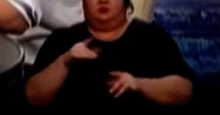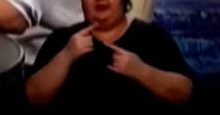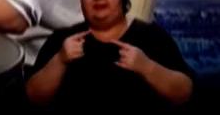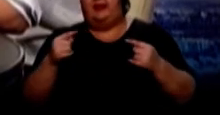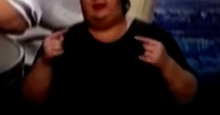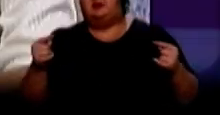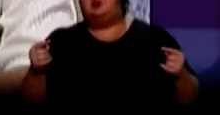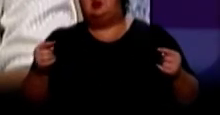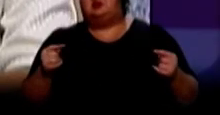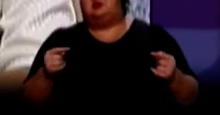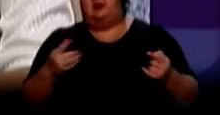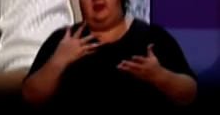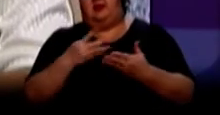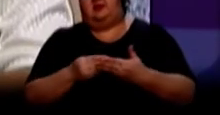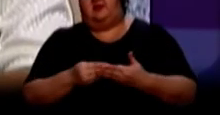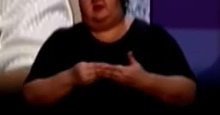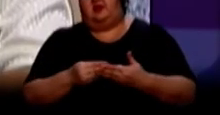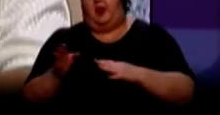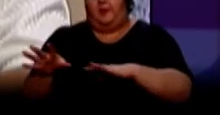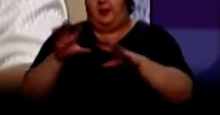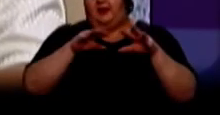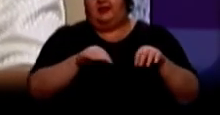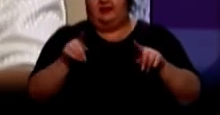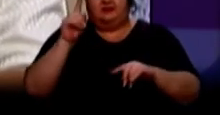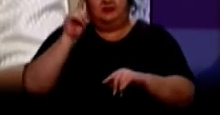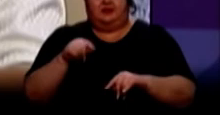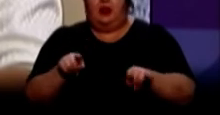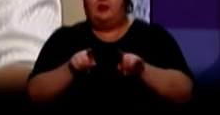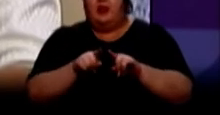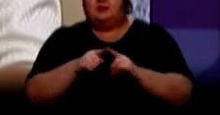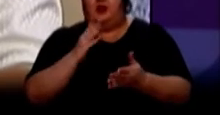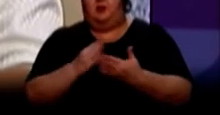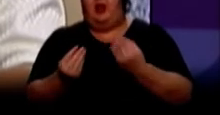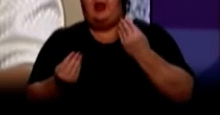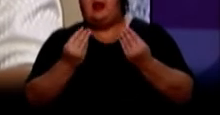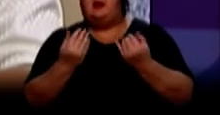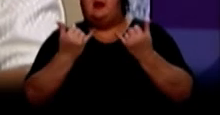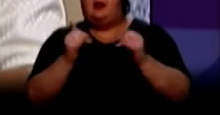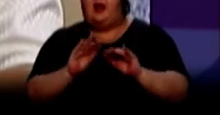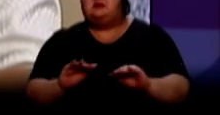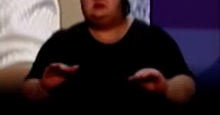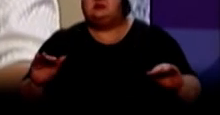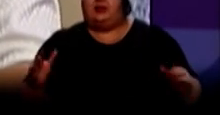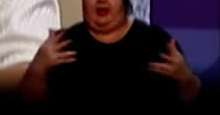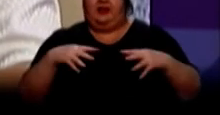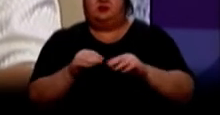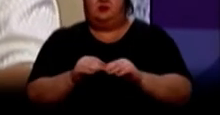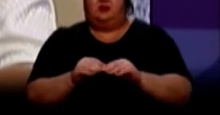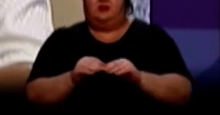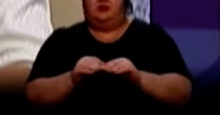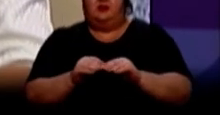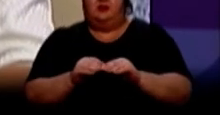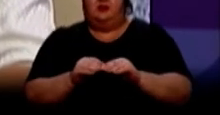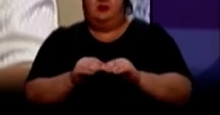на інший побут свій перенести ці знання. Так само є навіть ігри для дітей, там спільно з онукою